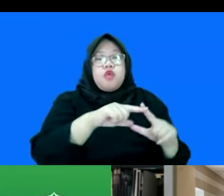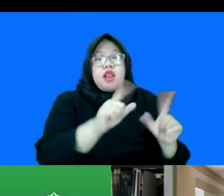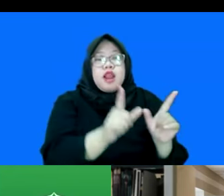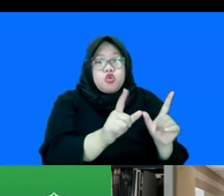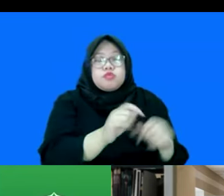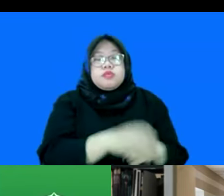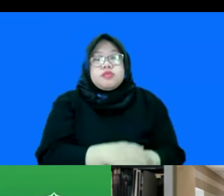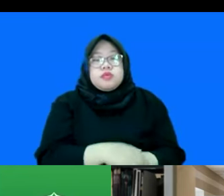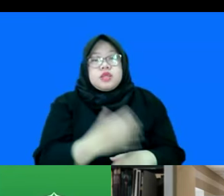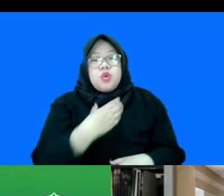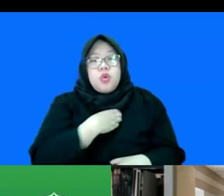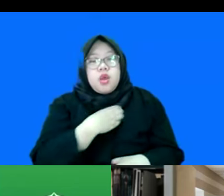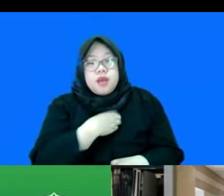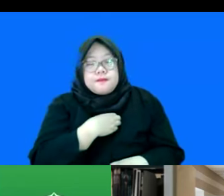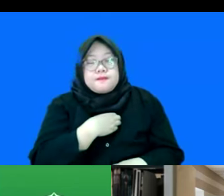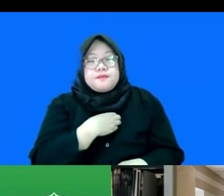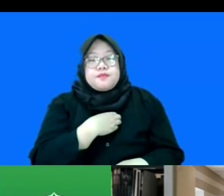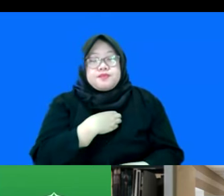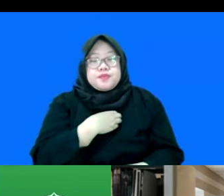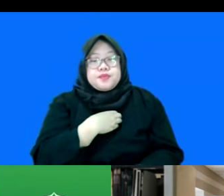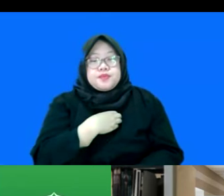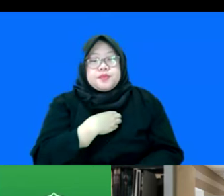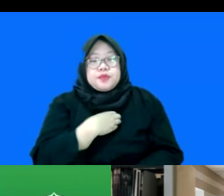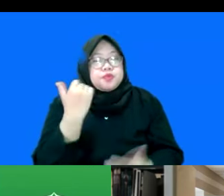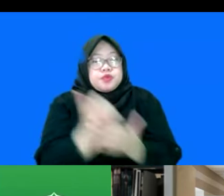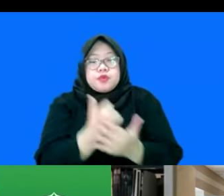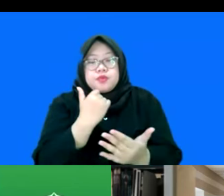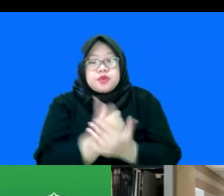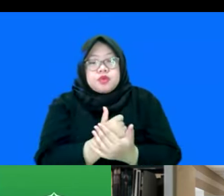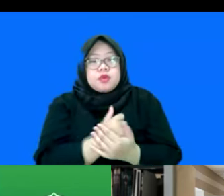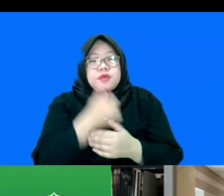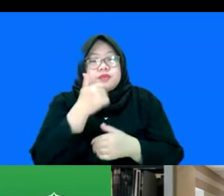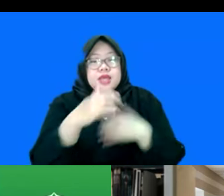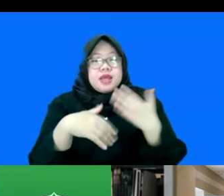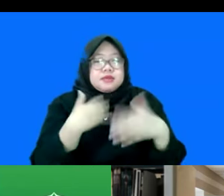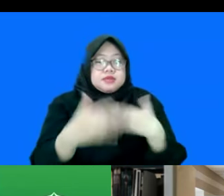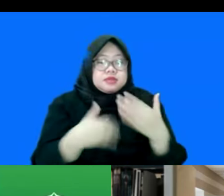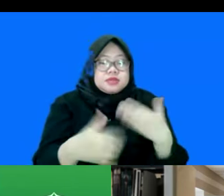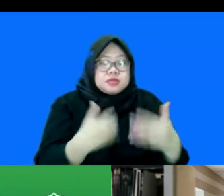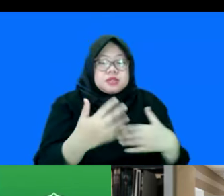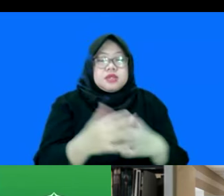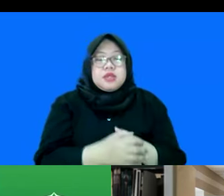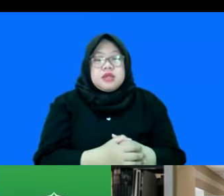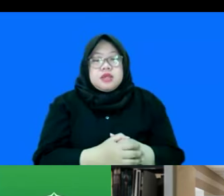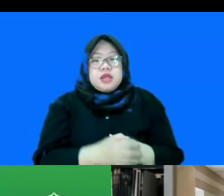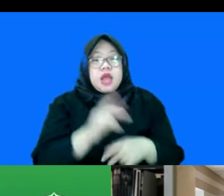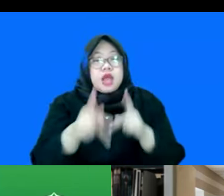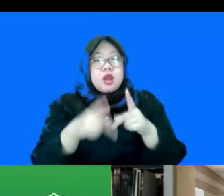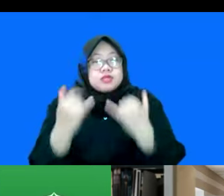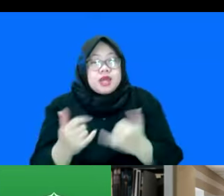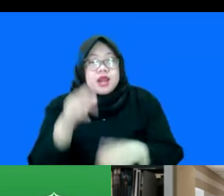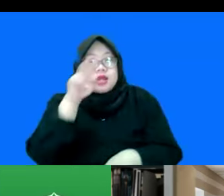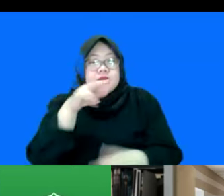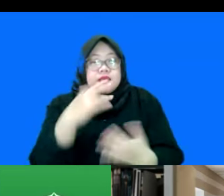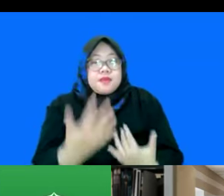hak asasi manusia itu betul-betul terjadi. Bukan hari kalau kalau sekarang kita lihat yang terjadi